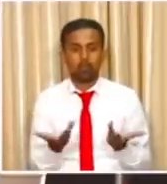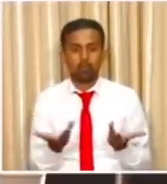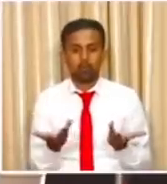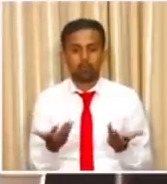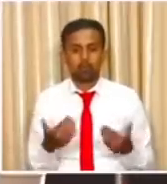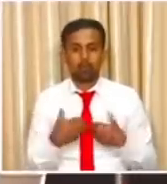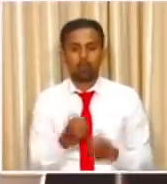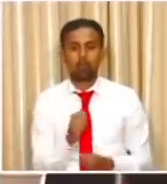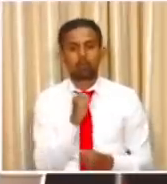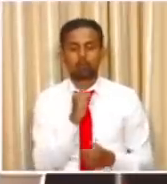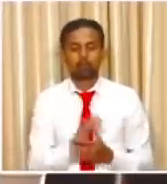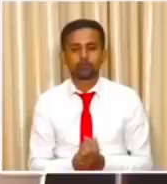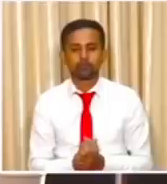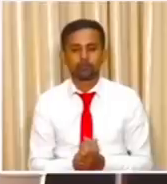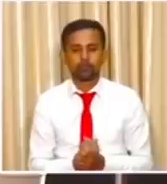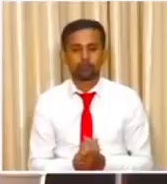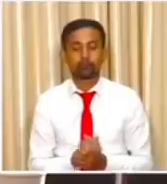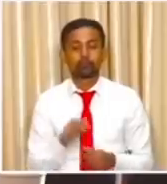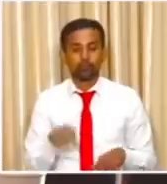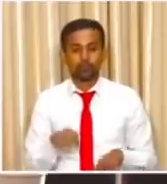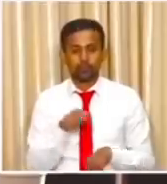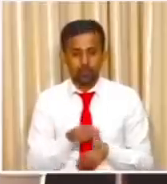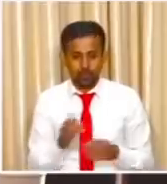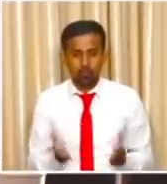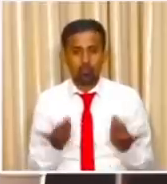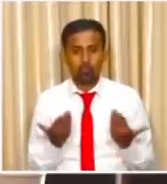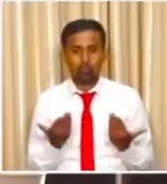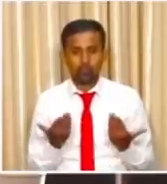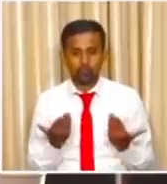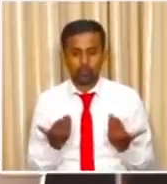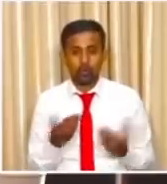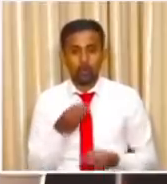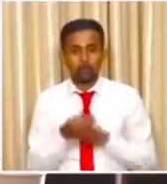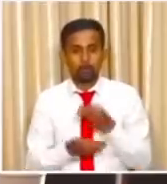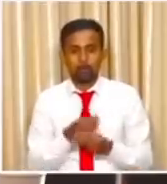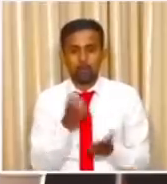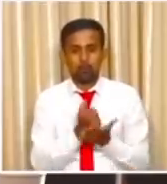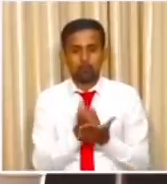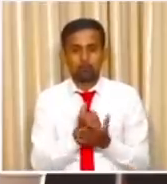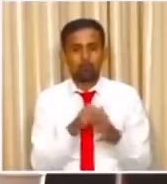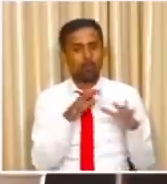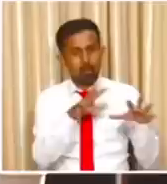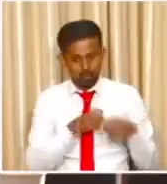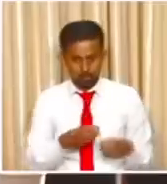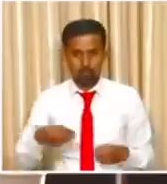අපි මොකද කරන්න ඕන? දැන් ගරු මන්ත්‍රීතුමනි කරන්න ඕනකම තිබෙන්නේ ඒ ව්‍යාපාරේ බැංකුවට සින්න වෙන්න ආරින